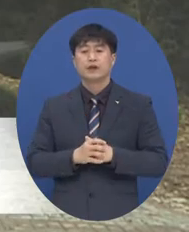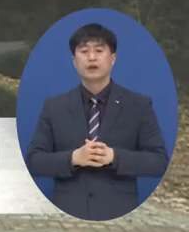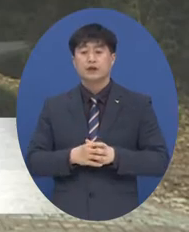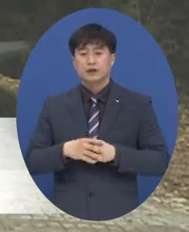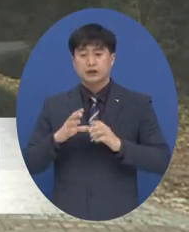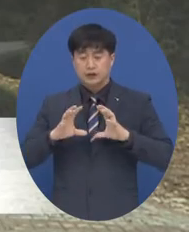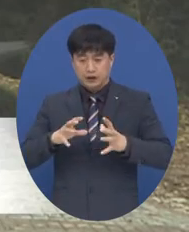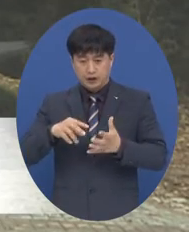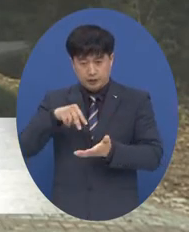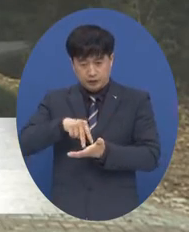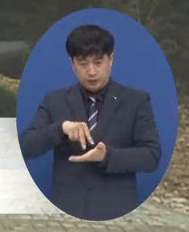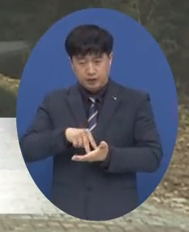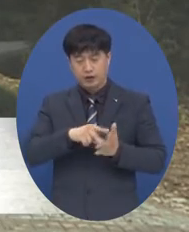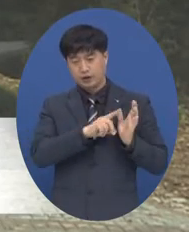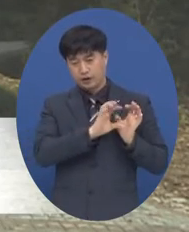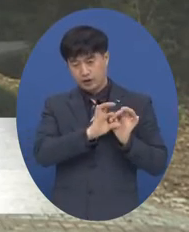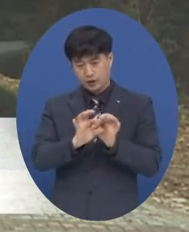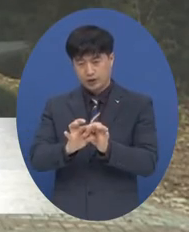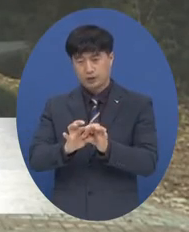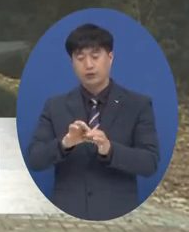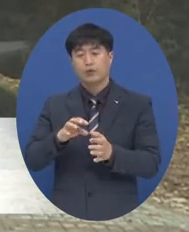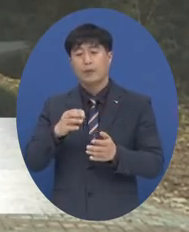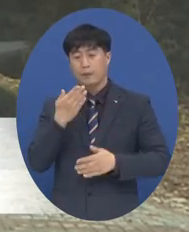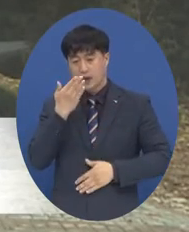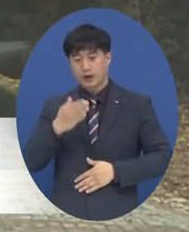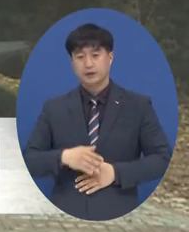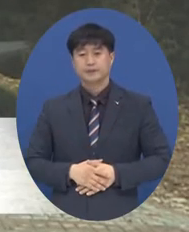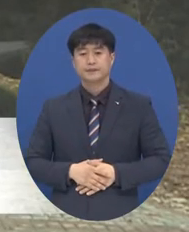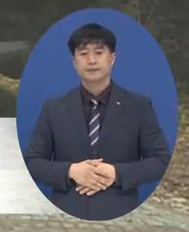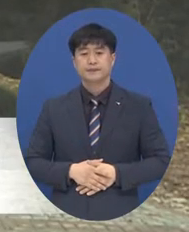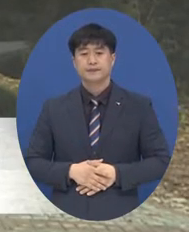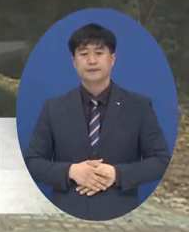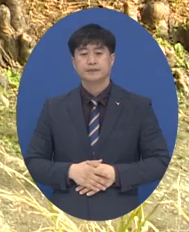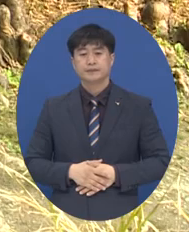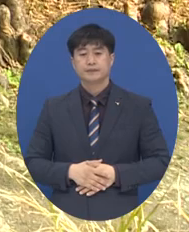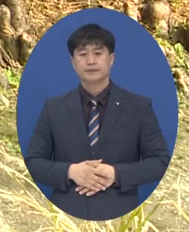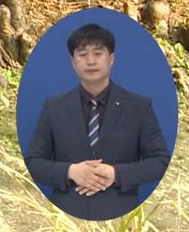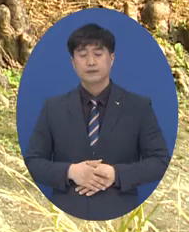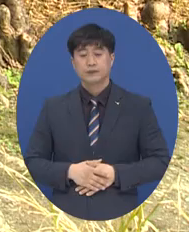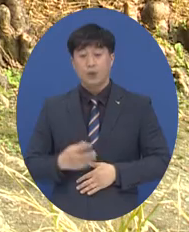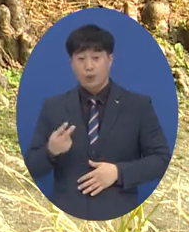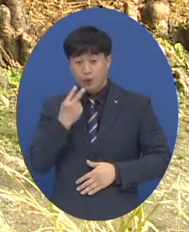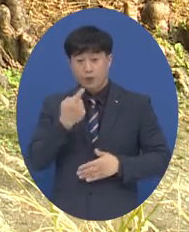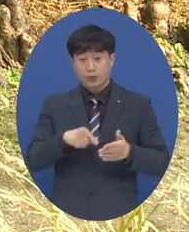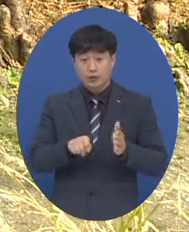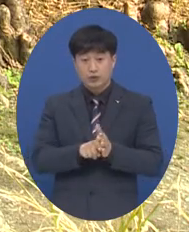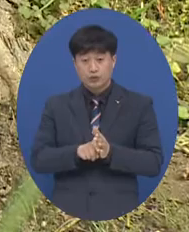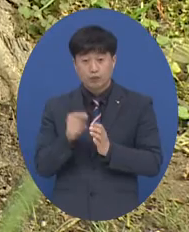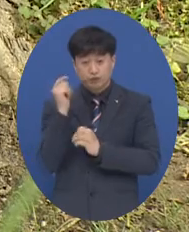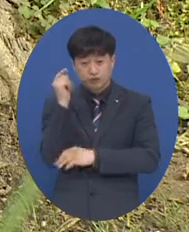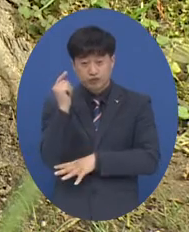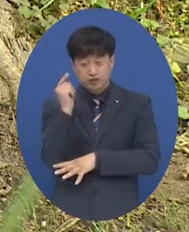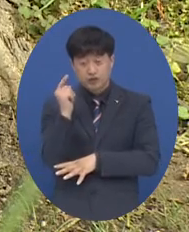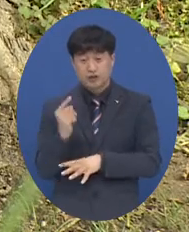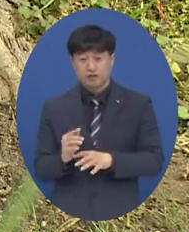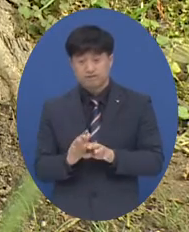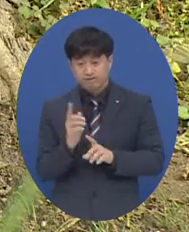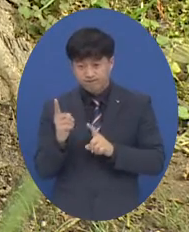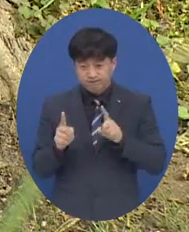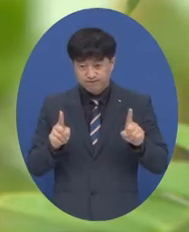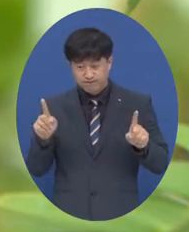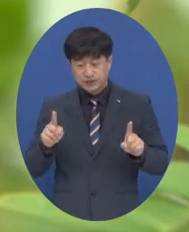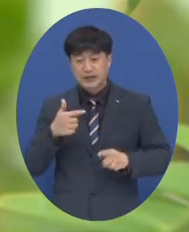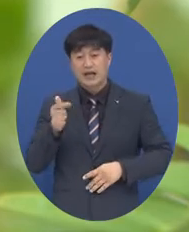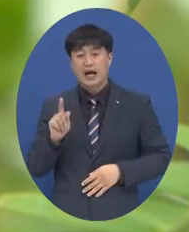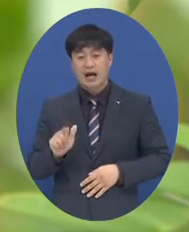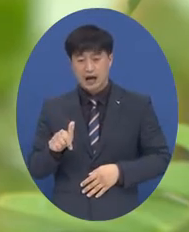국제적 지위를 유지할 수 있게 됐습니다 김태일 기자의 보도입니다 호흡을 위해 뿌리가 솟아있는 낙우송